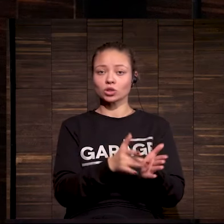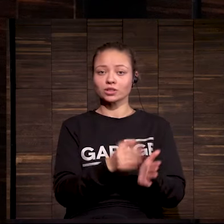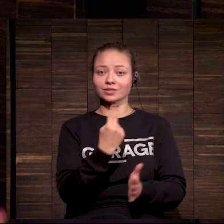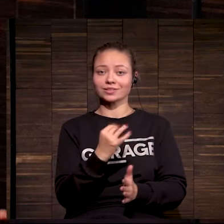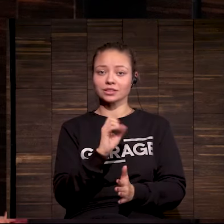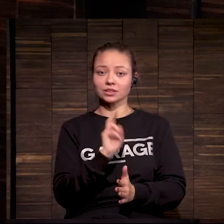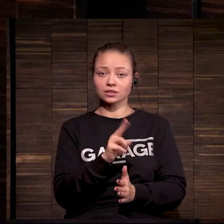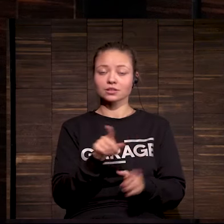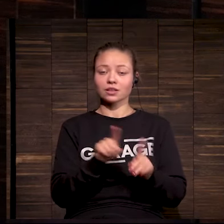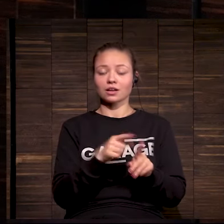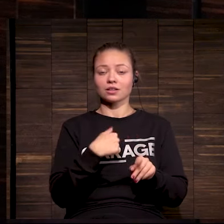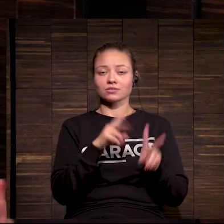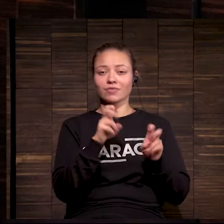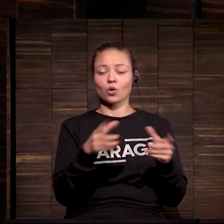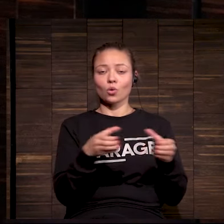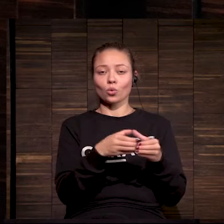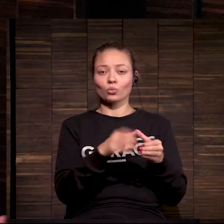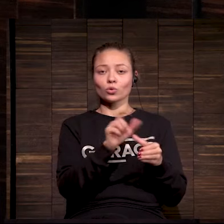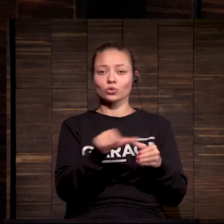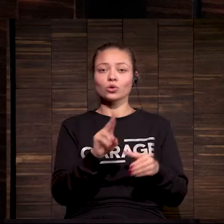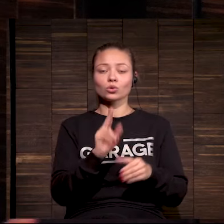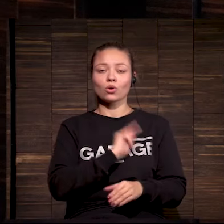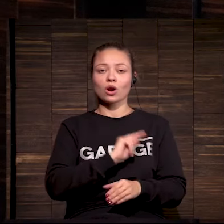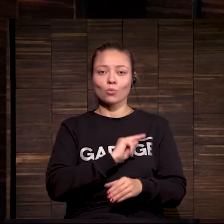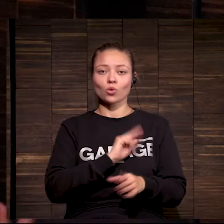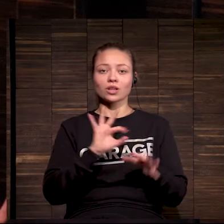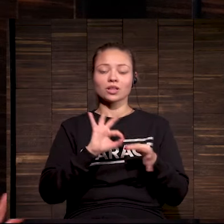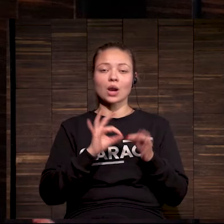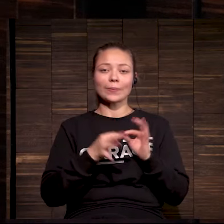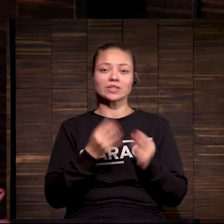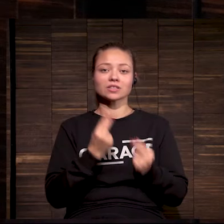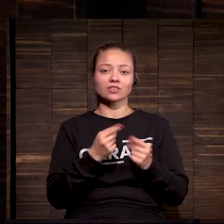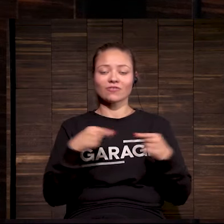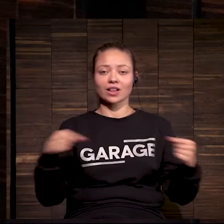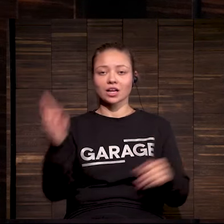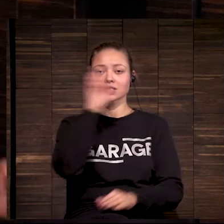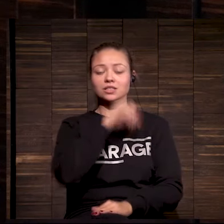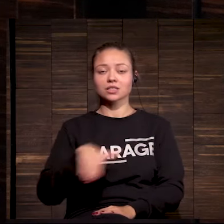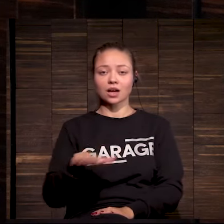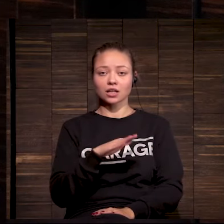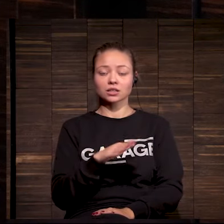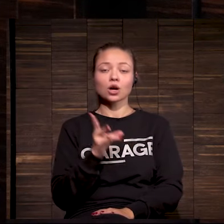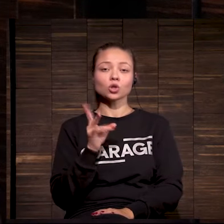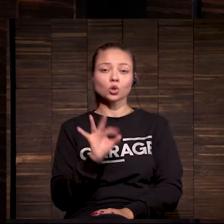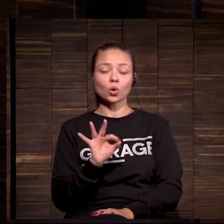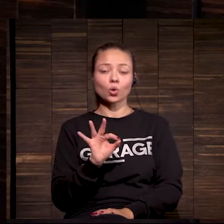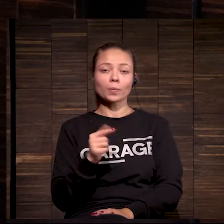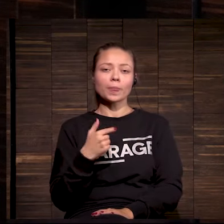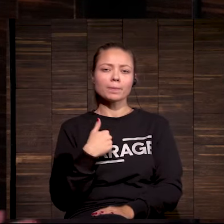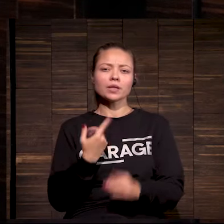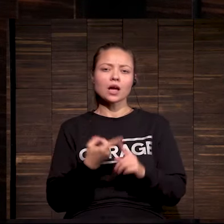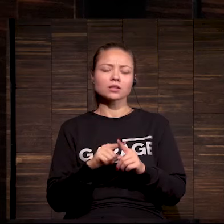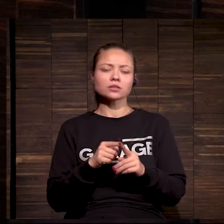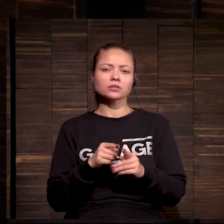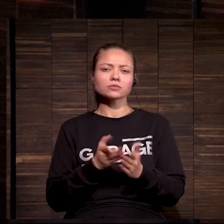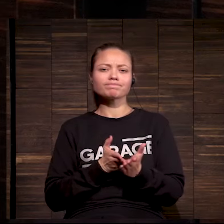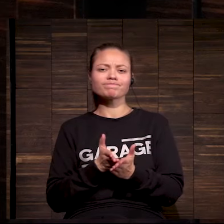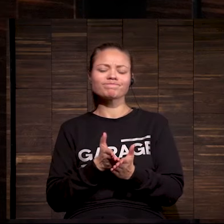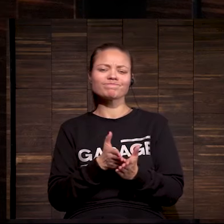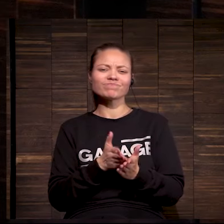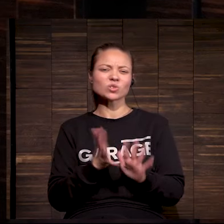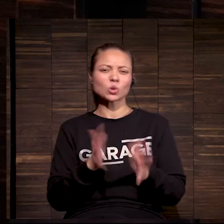цирку так я называю группу людей которые работают над олимпийскими играми в разных стран но мне этот путь был не очень